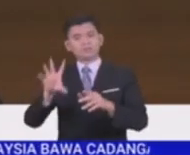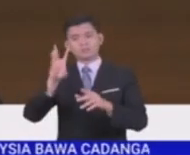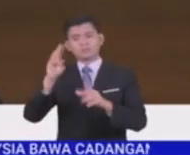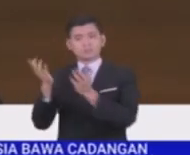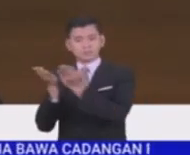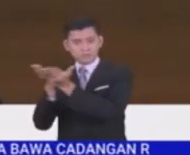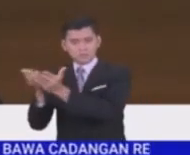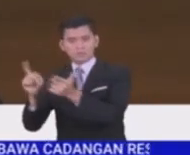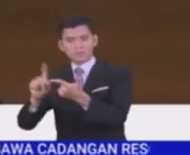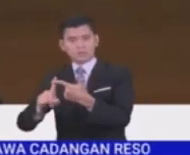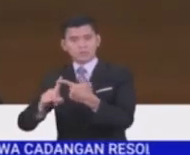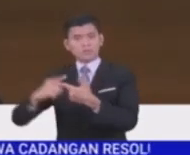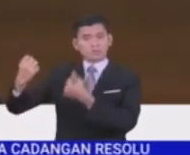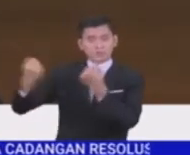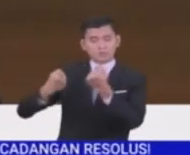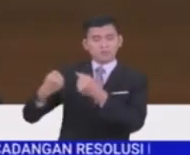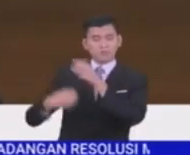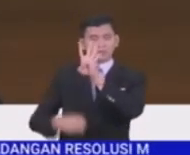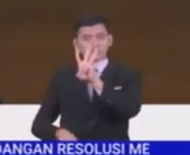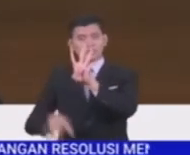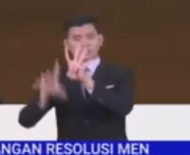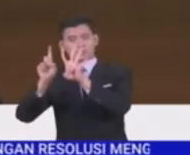1,810 kereta 4x4,